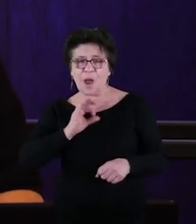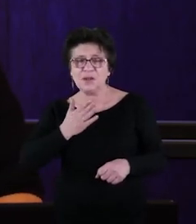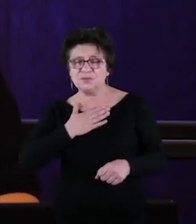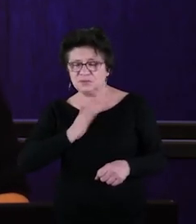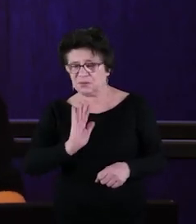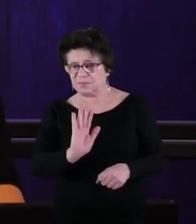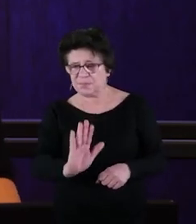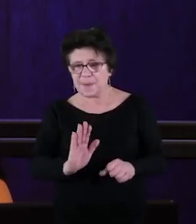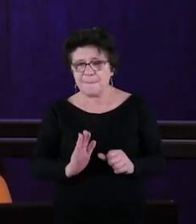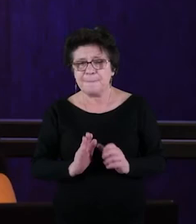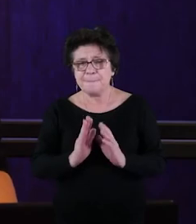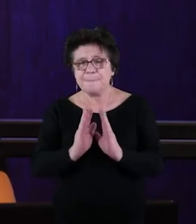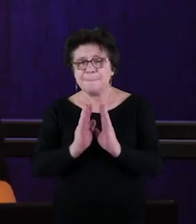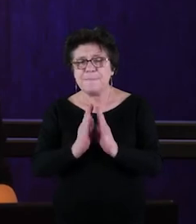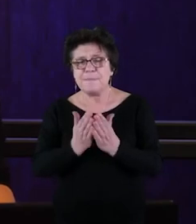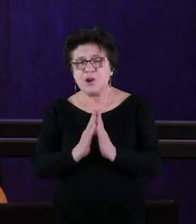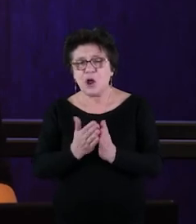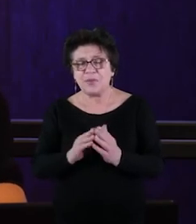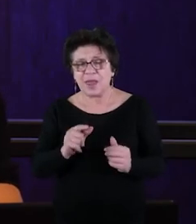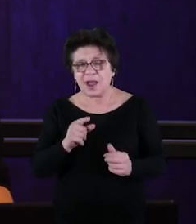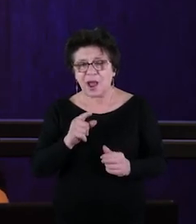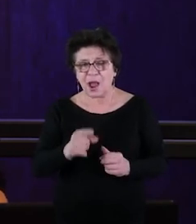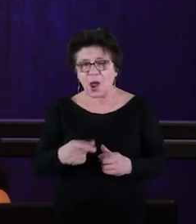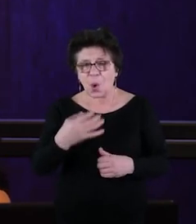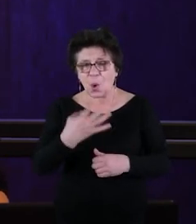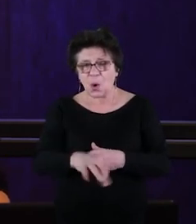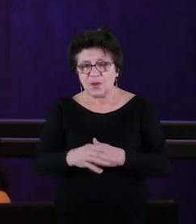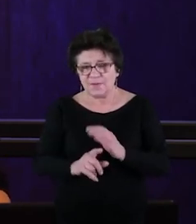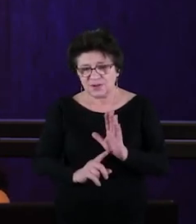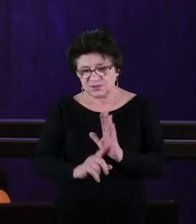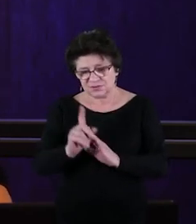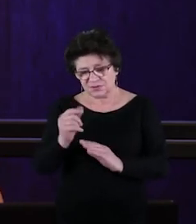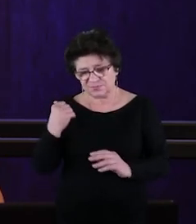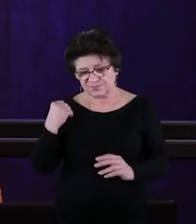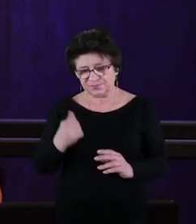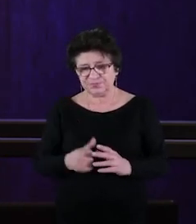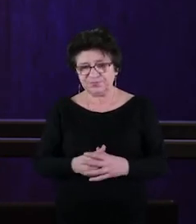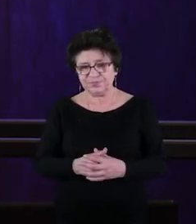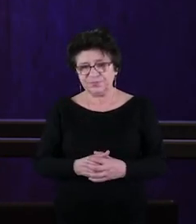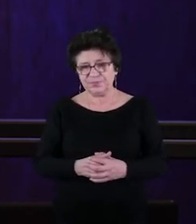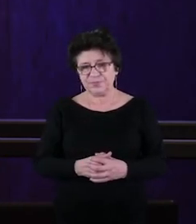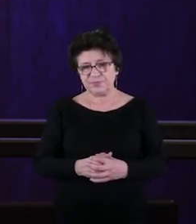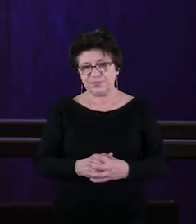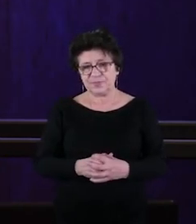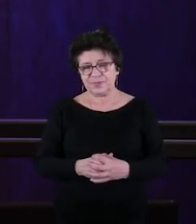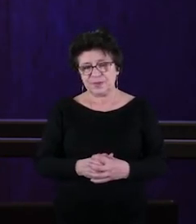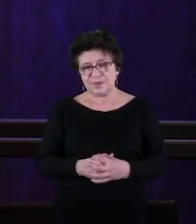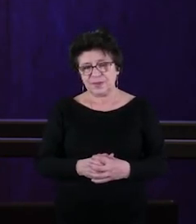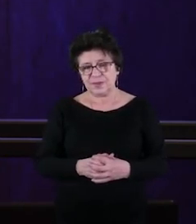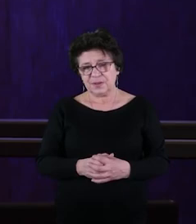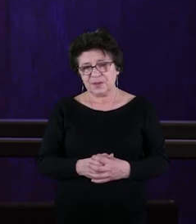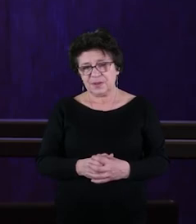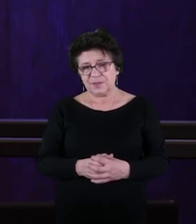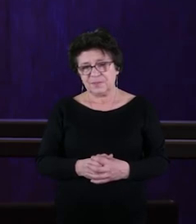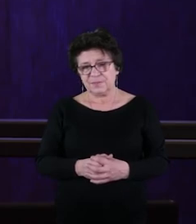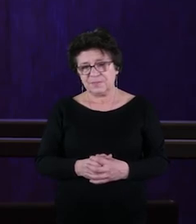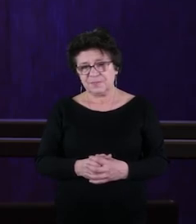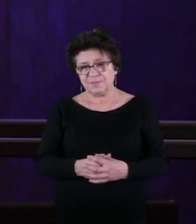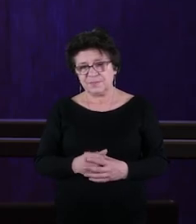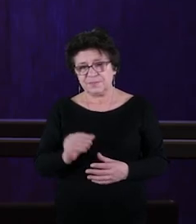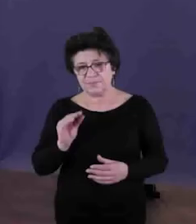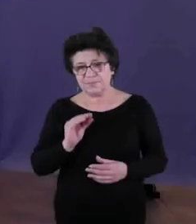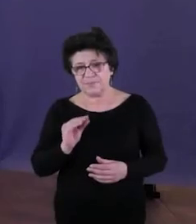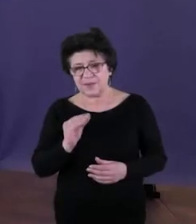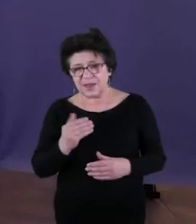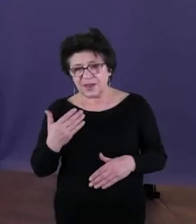ten Heinrich Himmler zbierał jest teraz u nas i to taki ostatni slajd to